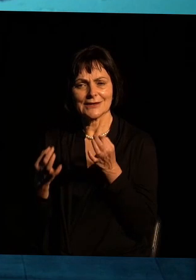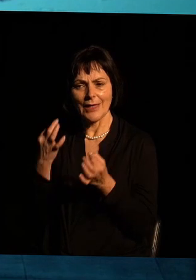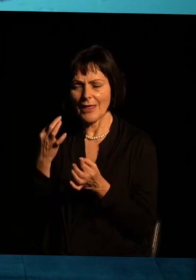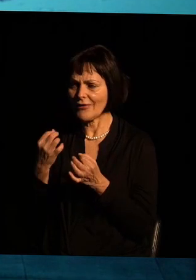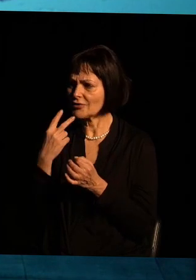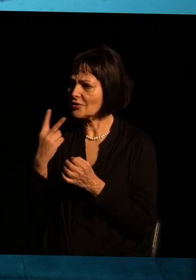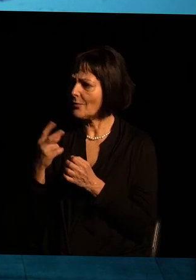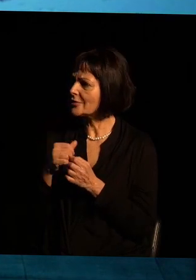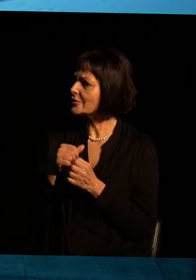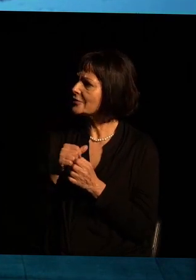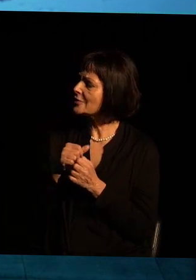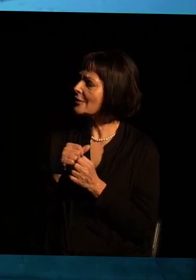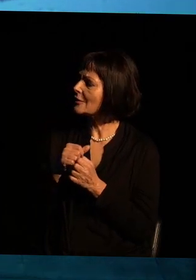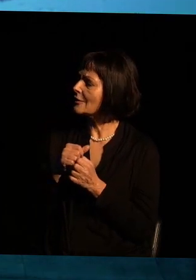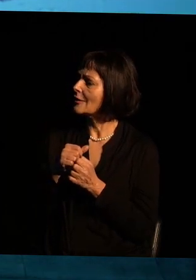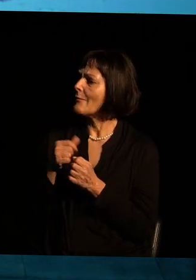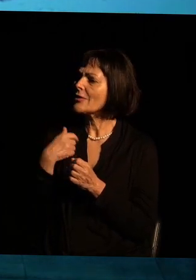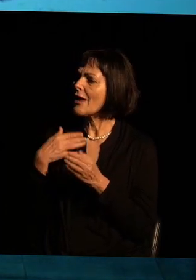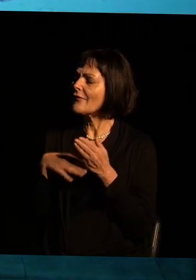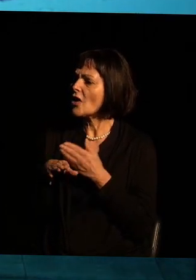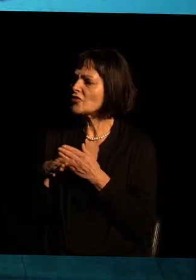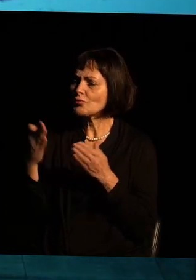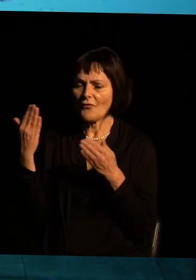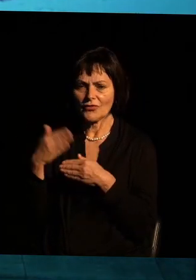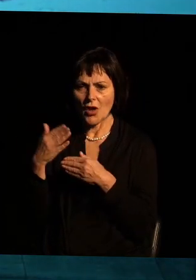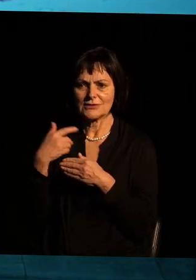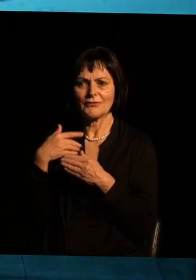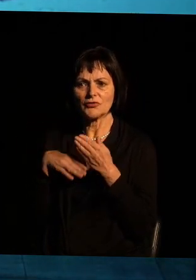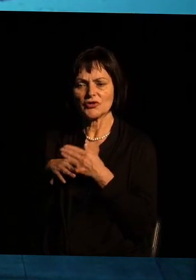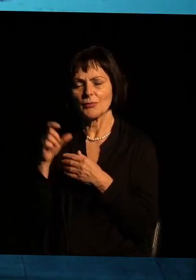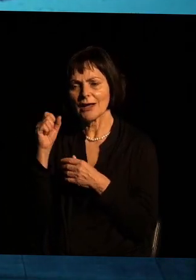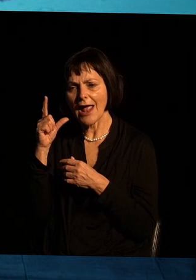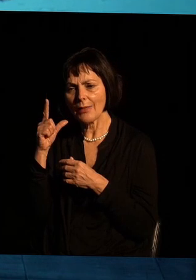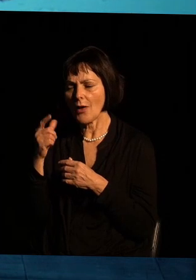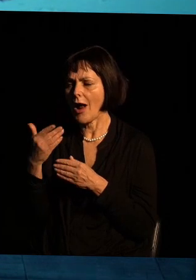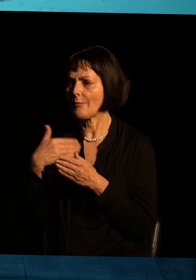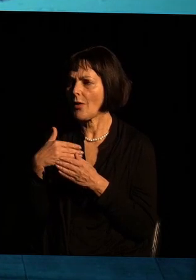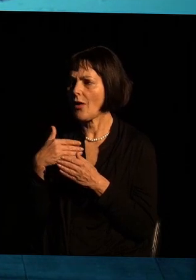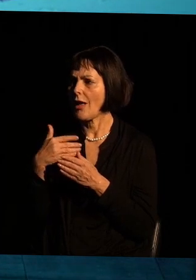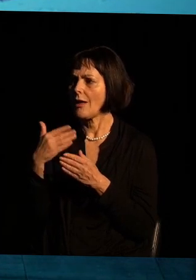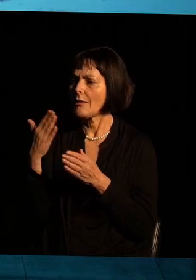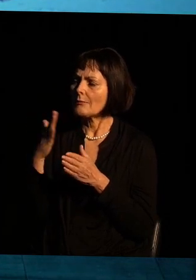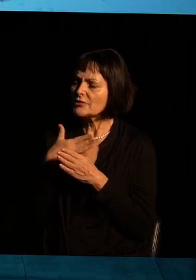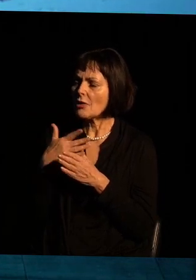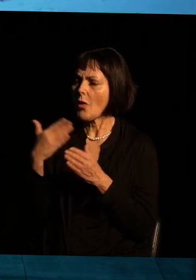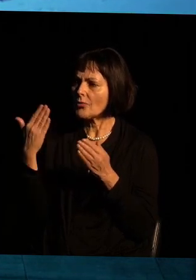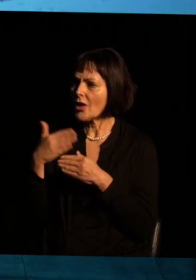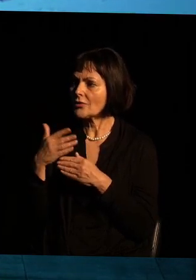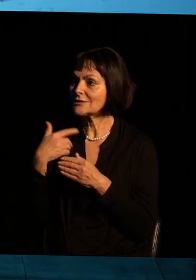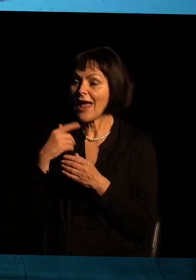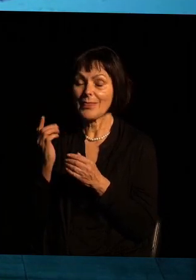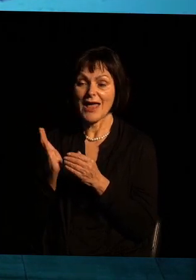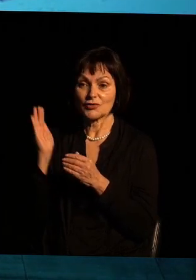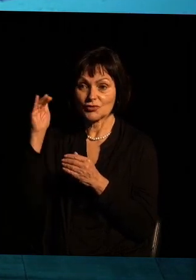Państwo zobaczycie. My nie wychodziliśmy w nocy, wychodziliśmy nad ranem albo wcześniej na przełomie nocy i na